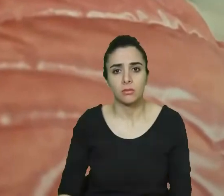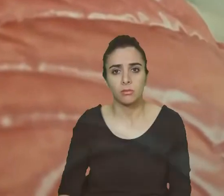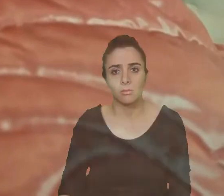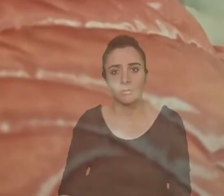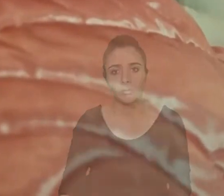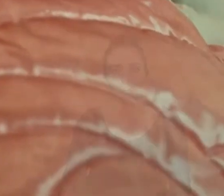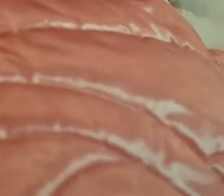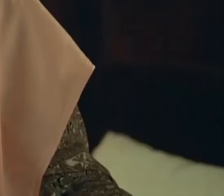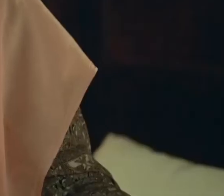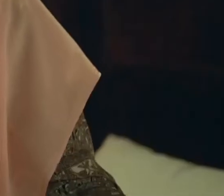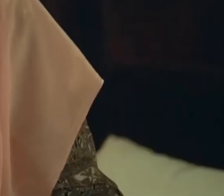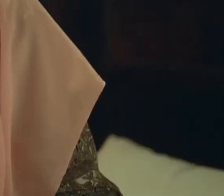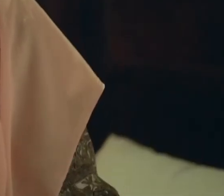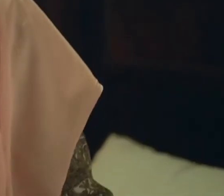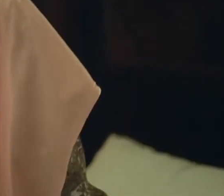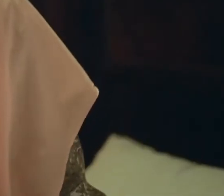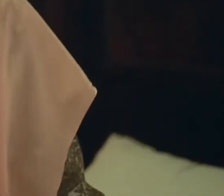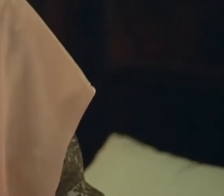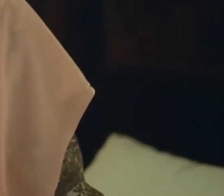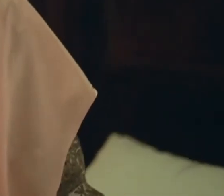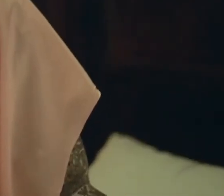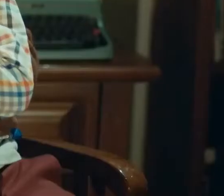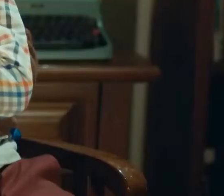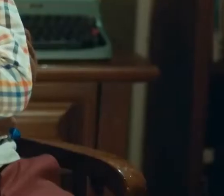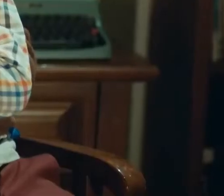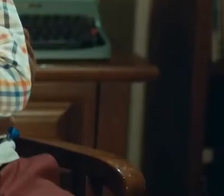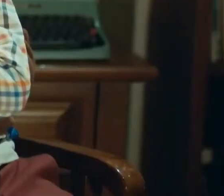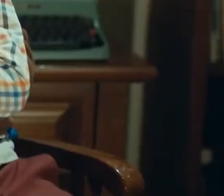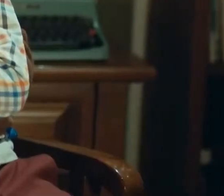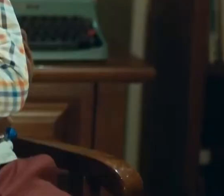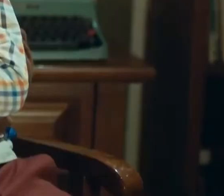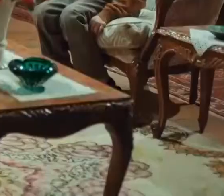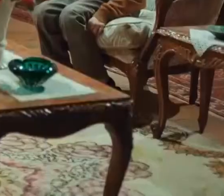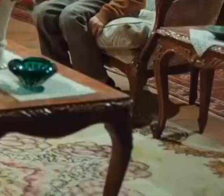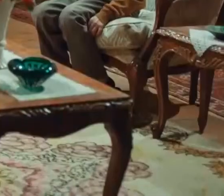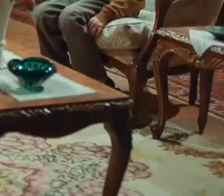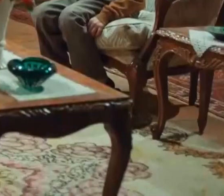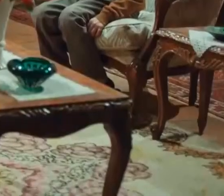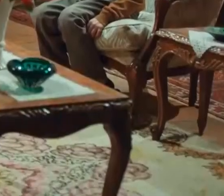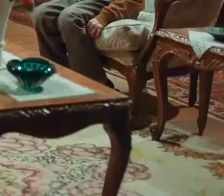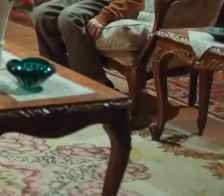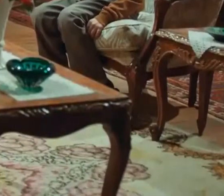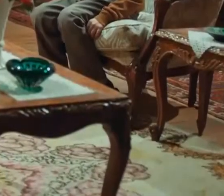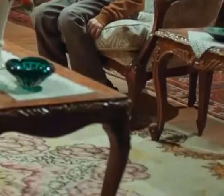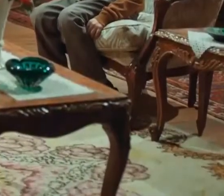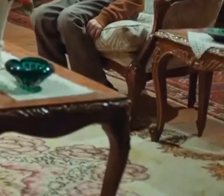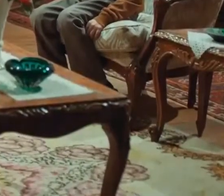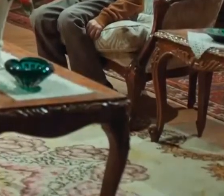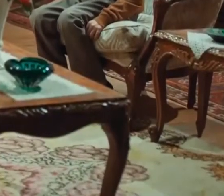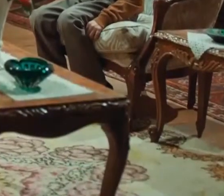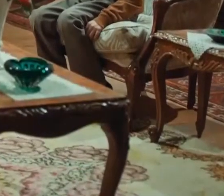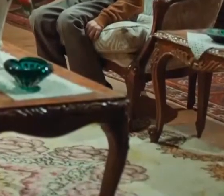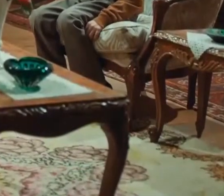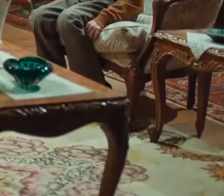Naciye yüzünde boncuk boncuk terle yarı baygın pembe saten yorganın içinde yatıyor. Salonda Meryem sevdiği kucağında sallarken Hüseyin'e